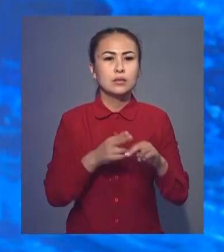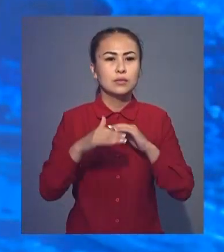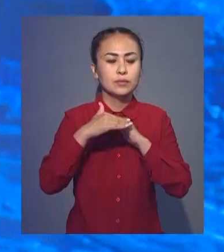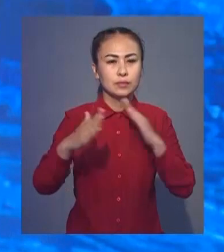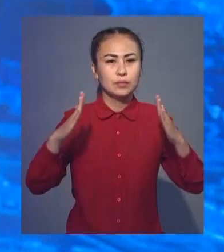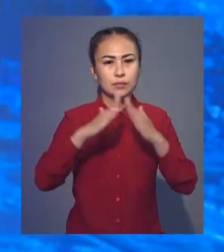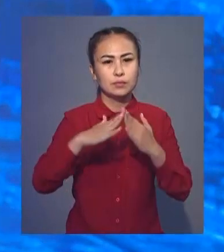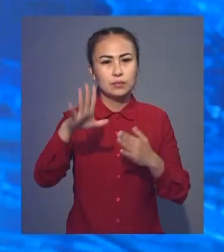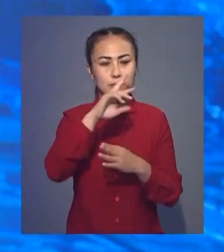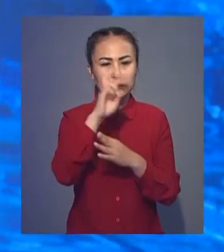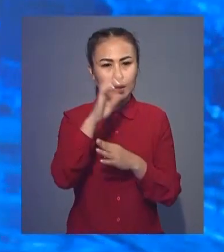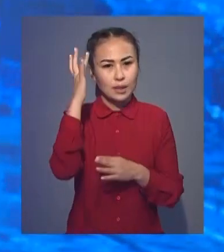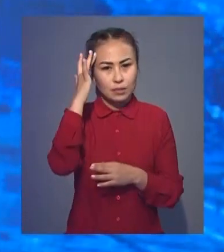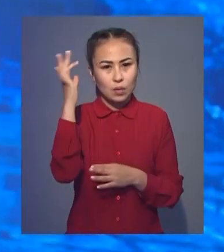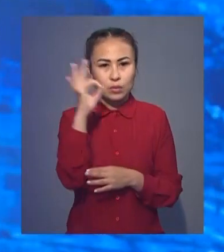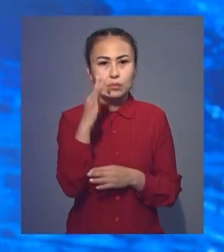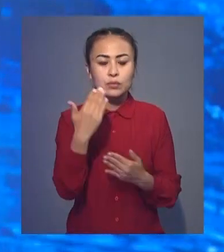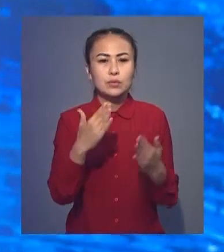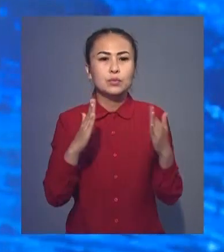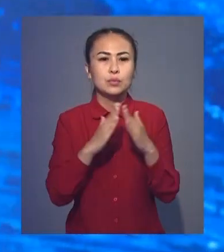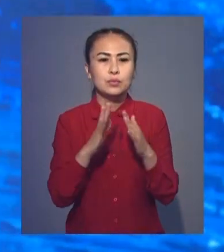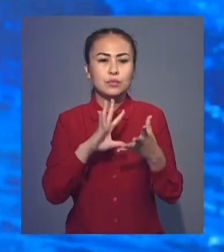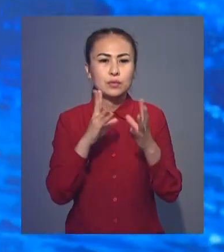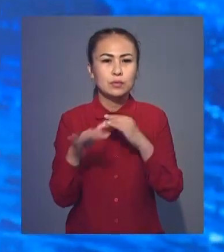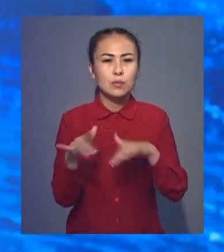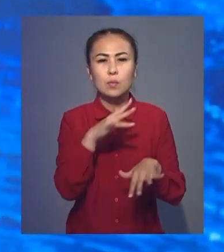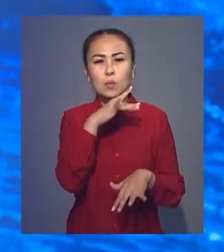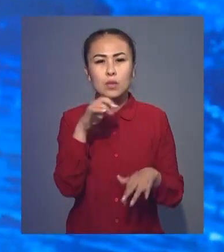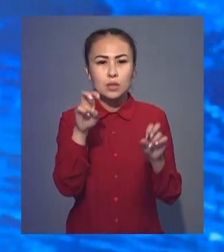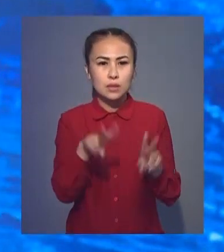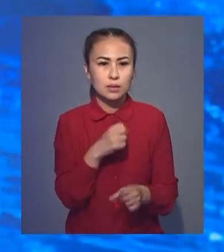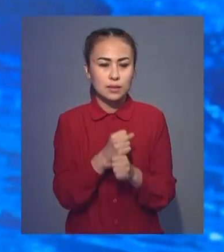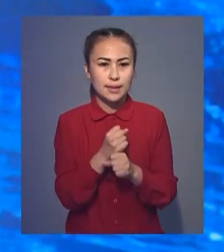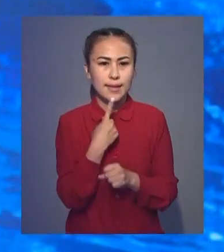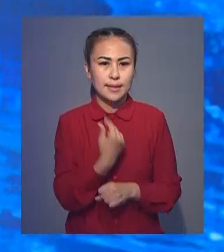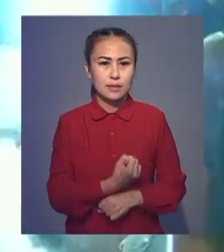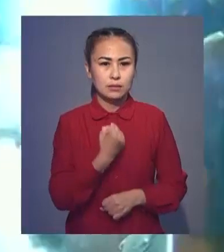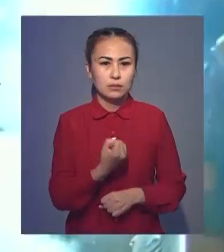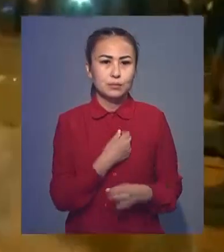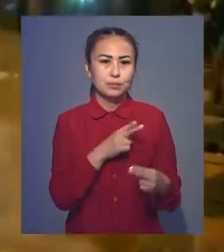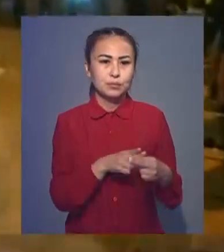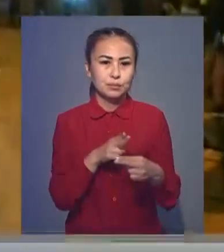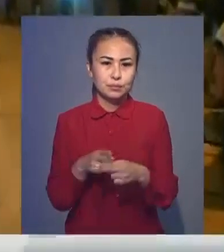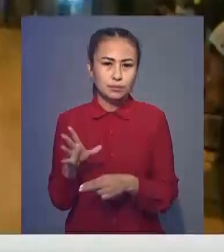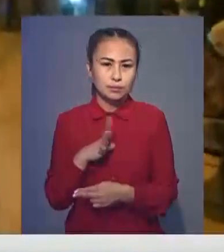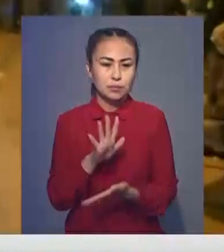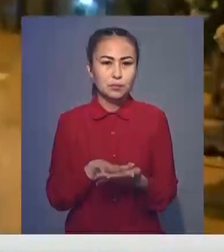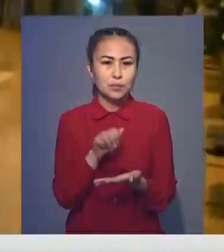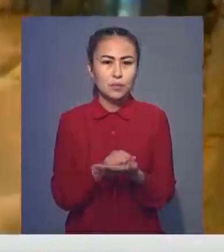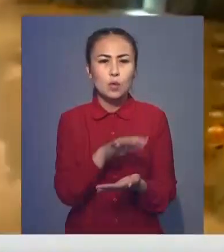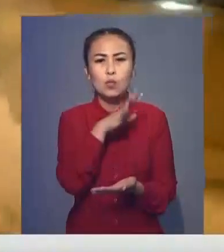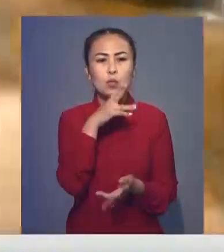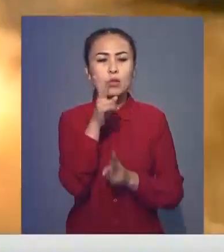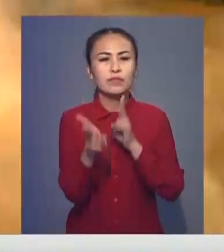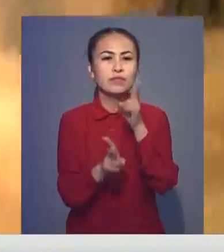жергілікті үкімет үйіне бармақ болған. Алайда олардың бұл әрекетіне жүздеген арнайы жасақ сарбаздары тосқауыл болыпты. Салдарынан наразы жұрт